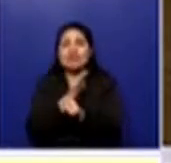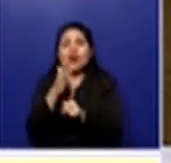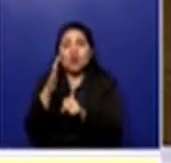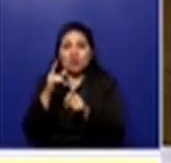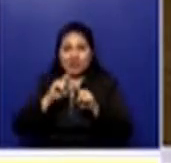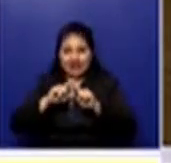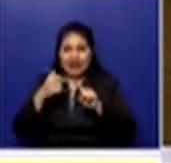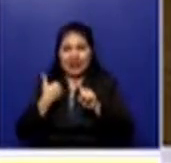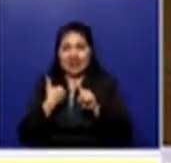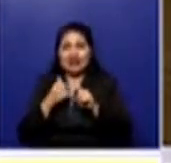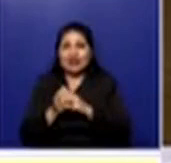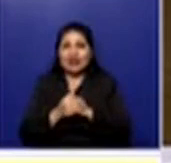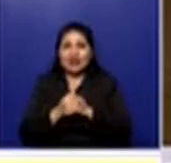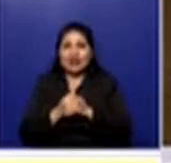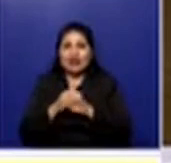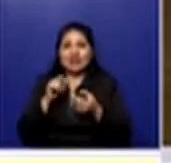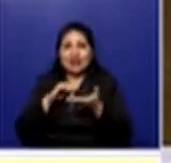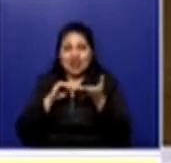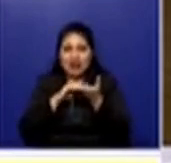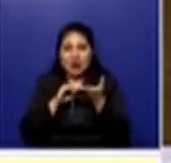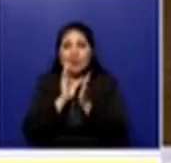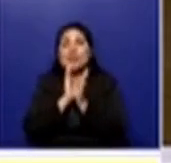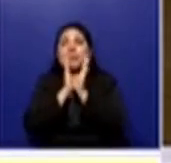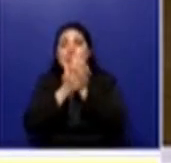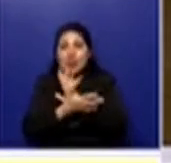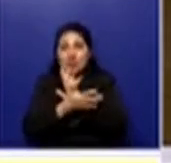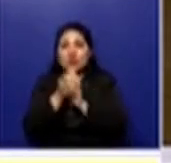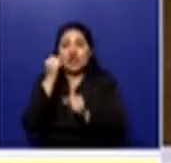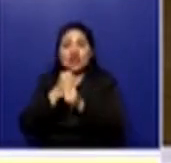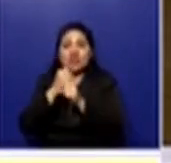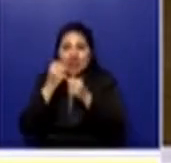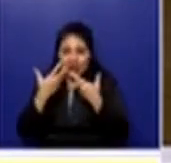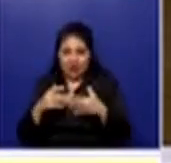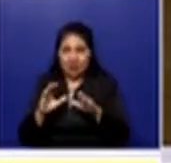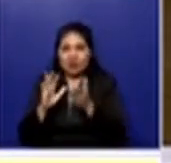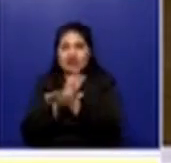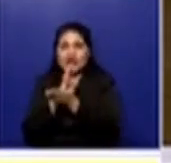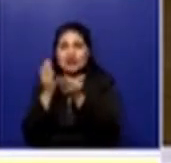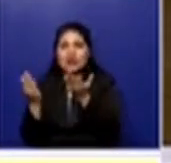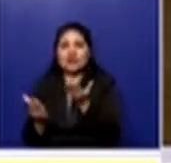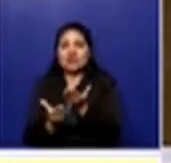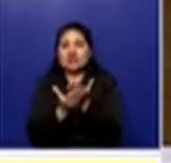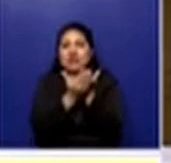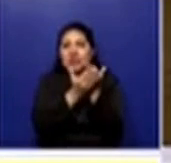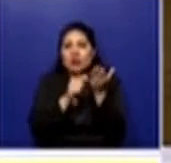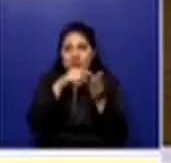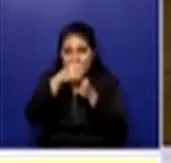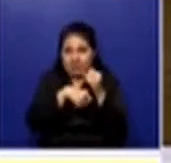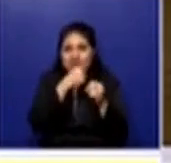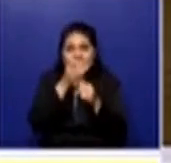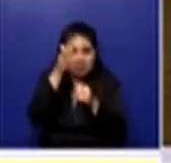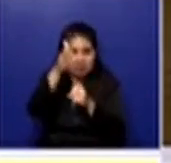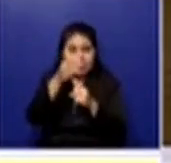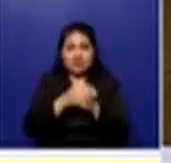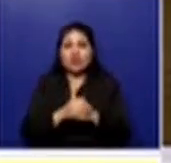แต่ว่าจะไปนำไปปรับปรุงในการทำงานแล้วก็อาจจะปรากฏไว้ในรายงานประจำปีของปีต่อไปนะคะอย